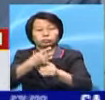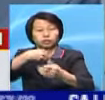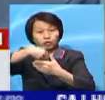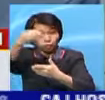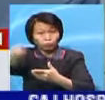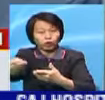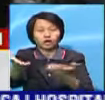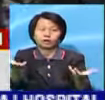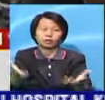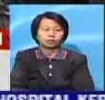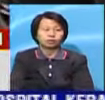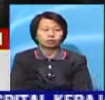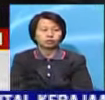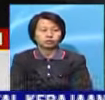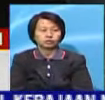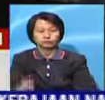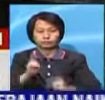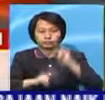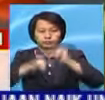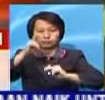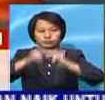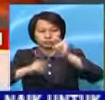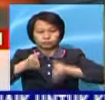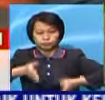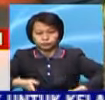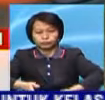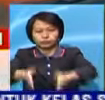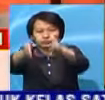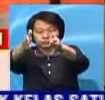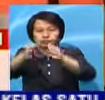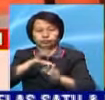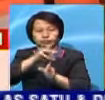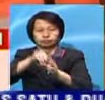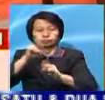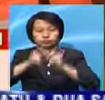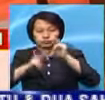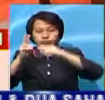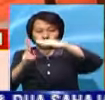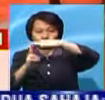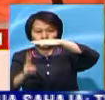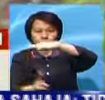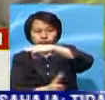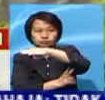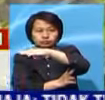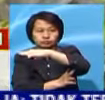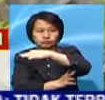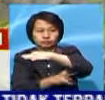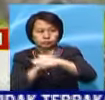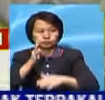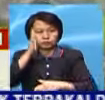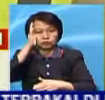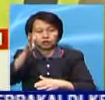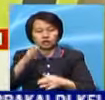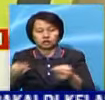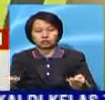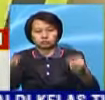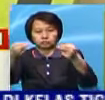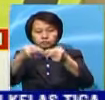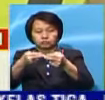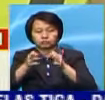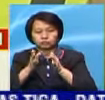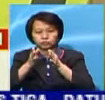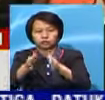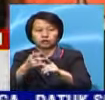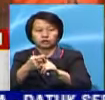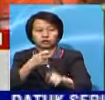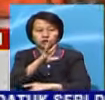lain di Sarawak ini. Pembinaan jajaran itu turut melibatkan pembinaan jambatan Batang Rambungan yang akan menghubungkan jalan